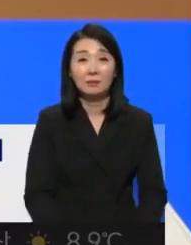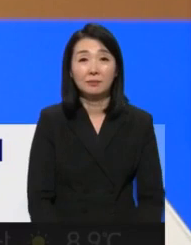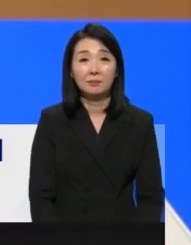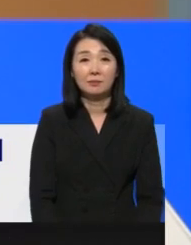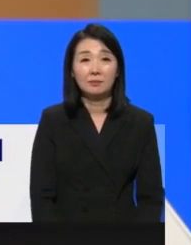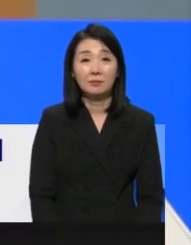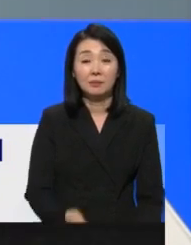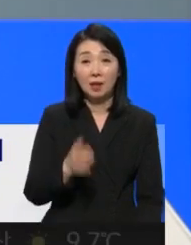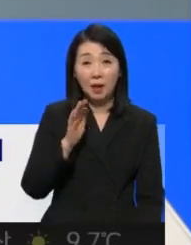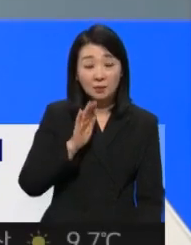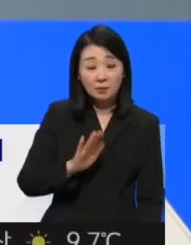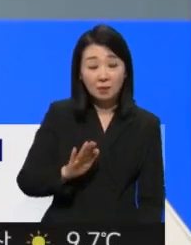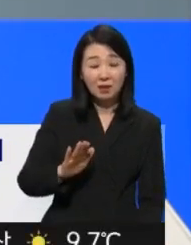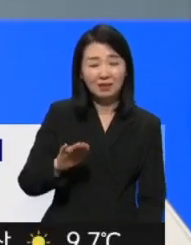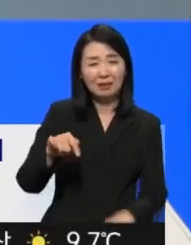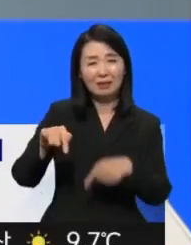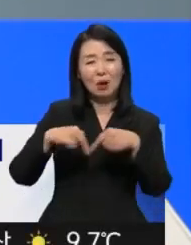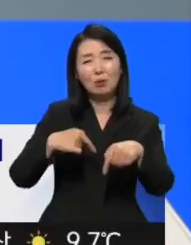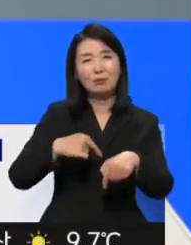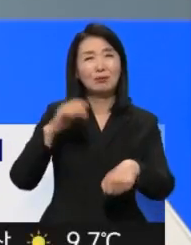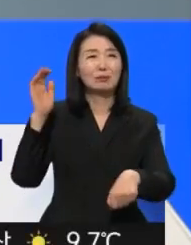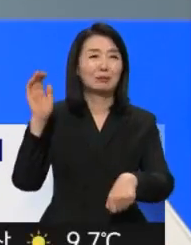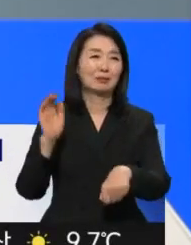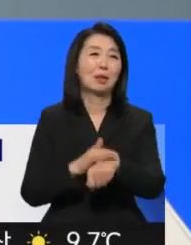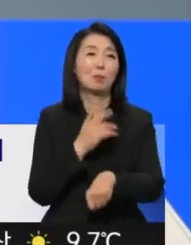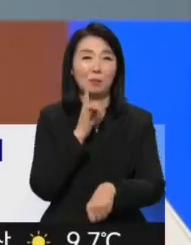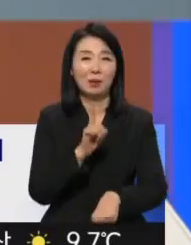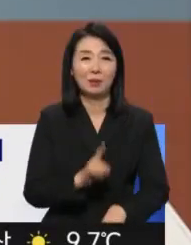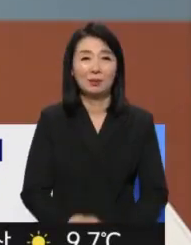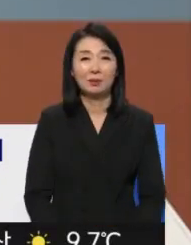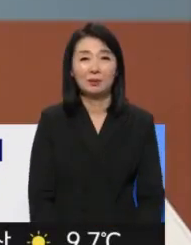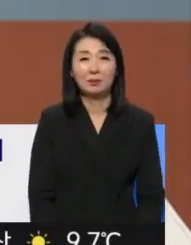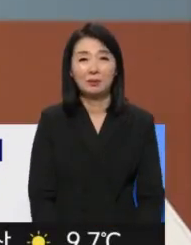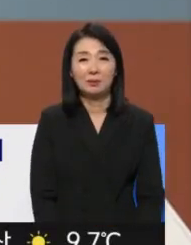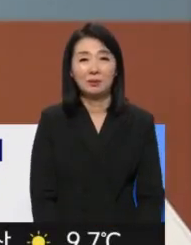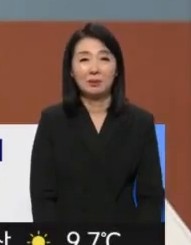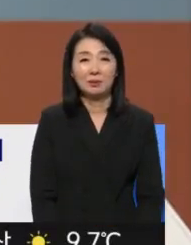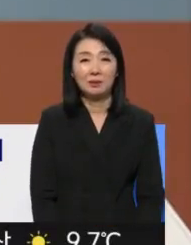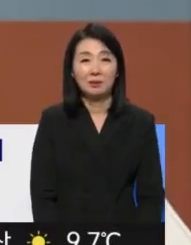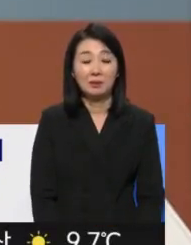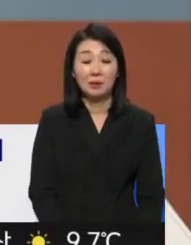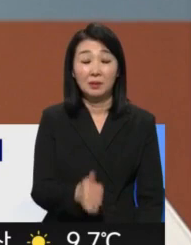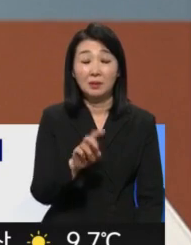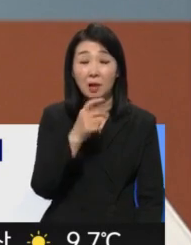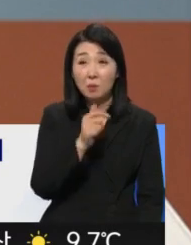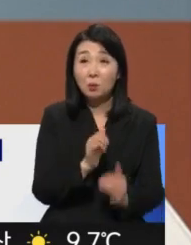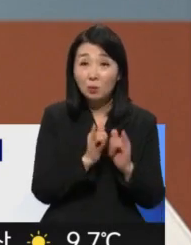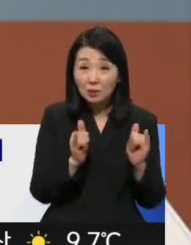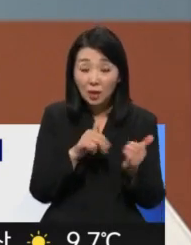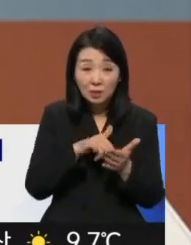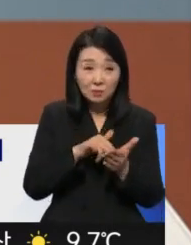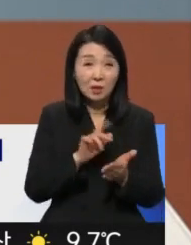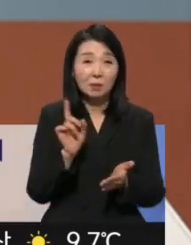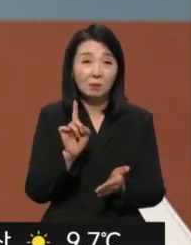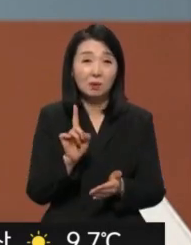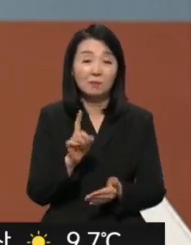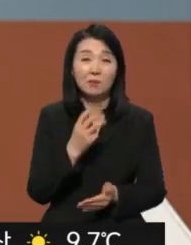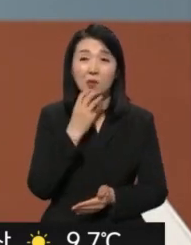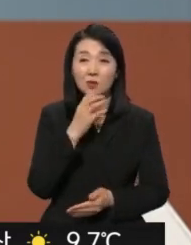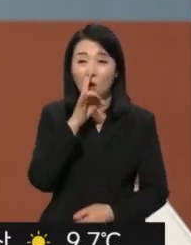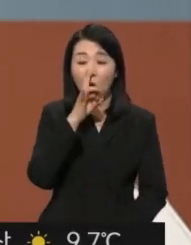하지만 연출 능력이 형편없다 이런 발언을 했고요 그 얘기를들은 남 변호사가 나목 변호사가